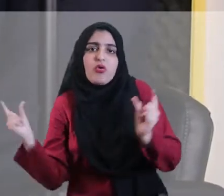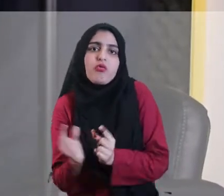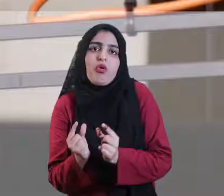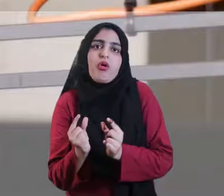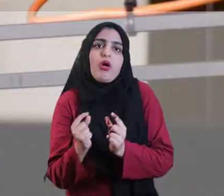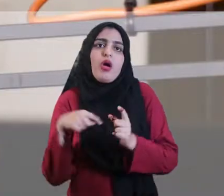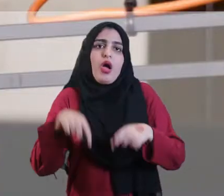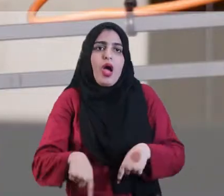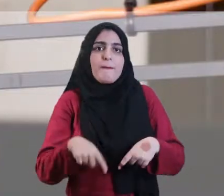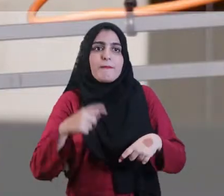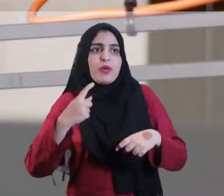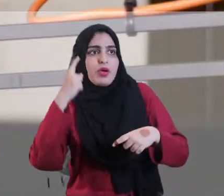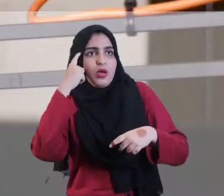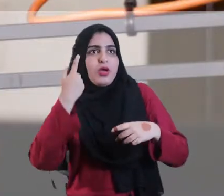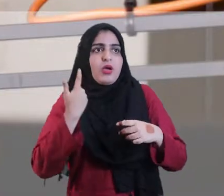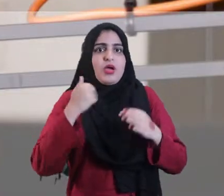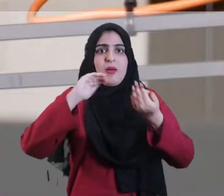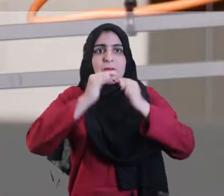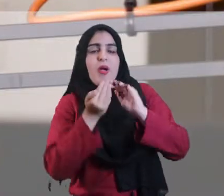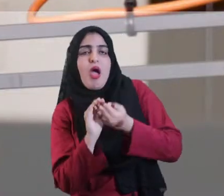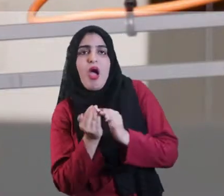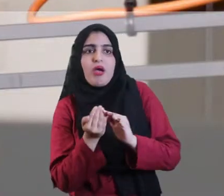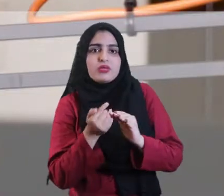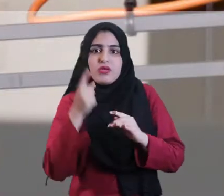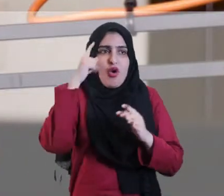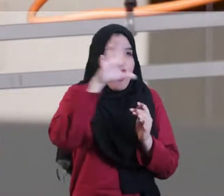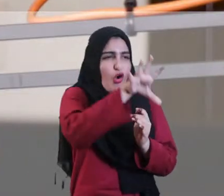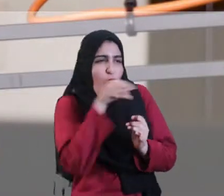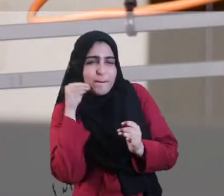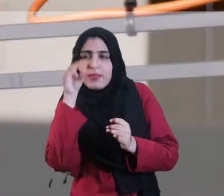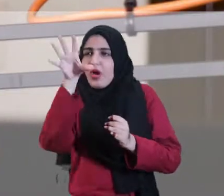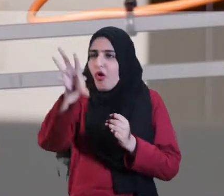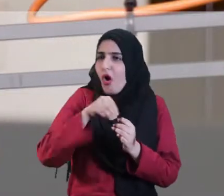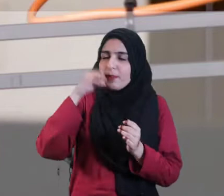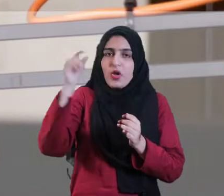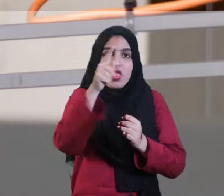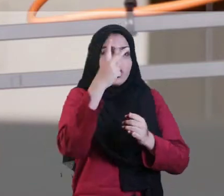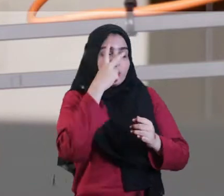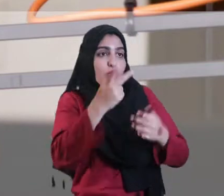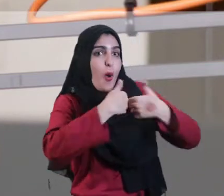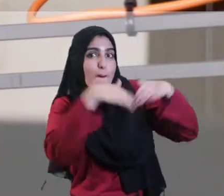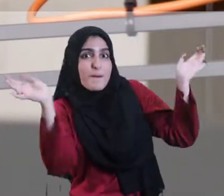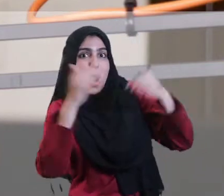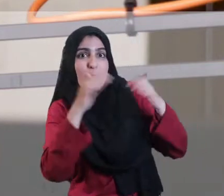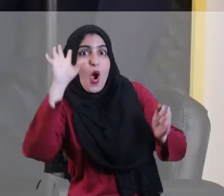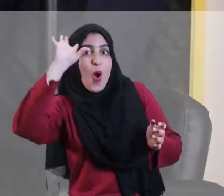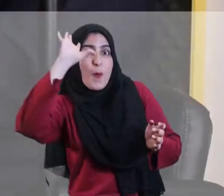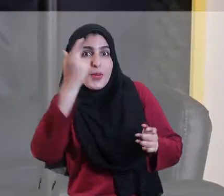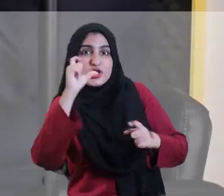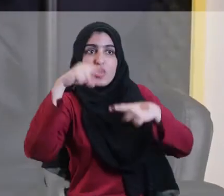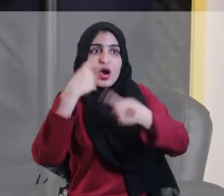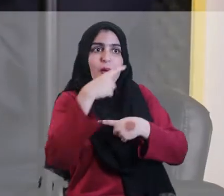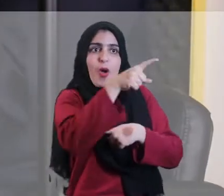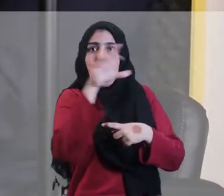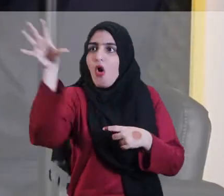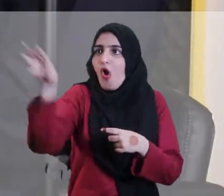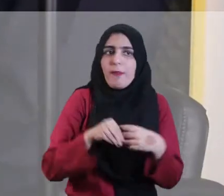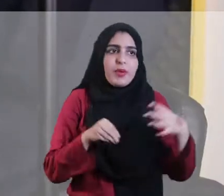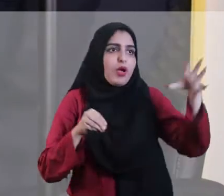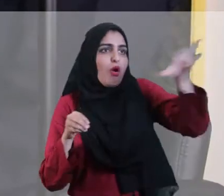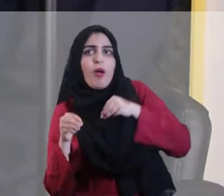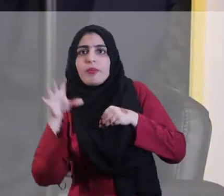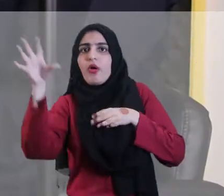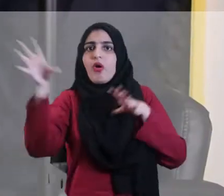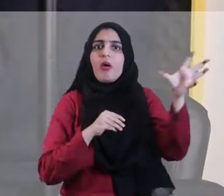भी चैंपियन थे अब तो महज चैंपियन हो गए हैं इधर से उठाओ आपको यह बड़े ब्रांड में बहुत मिलेगा कि वह काम पता चला उसका छापा था